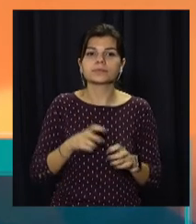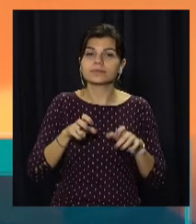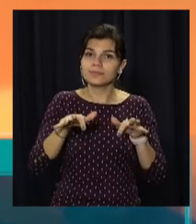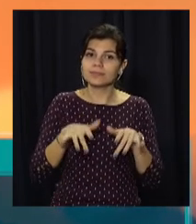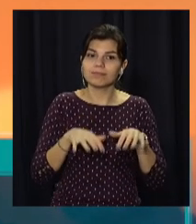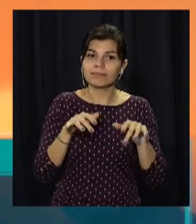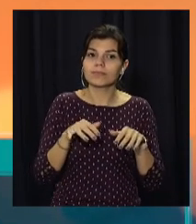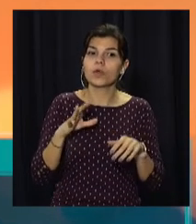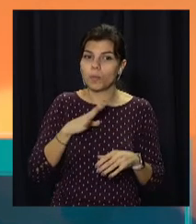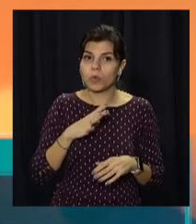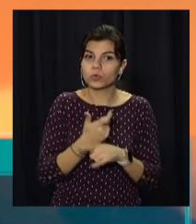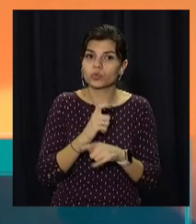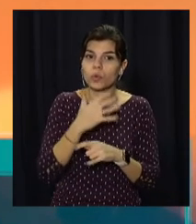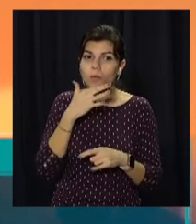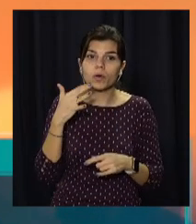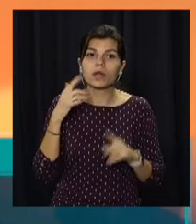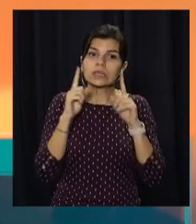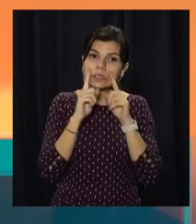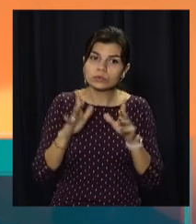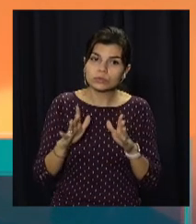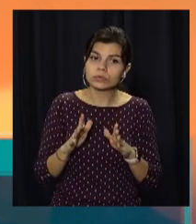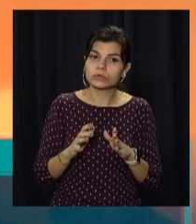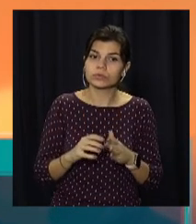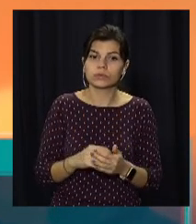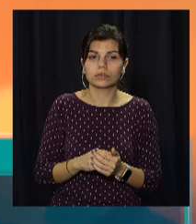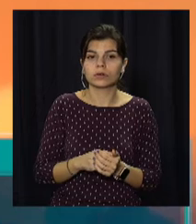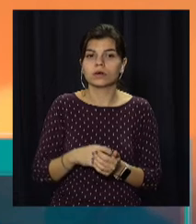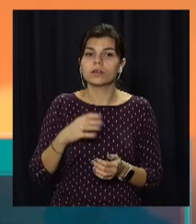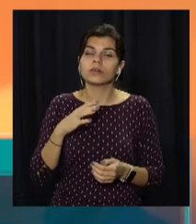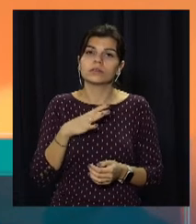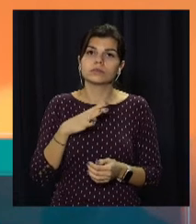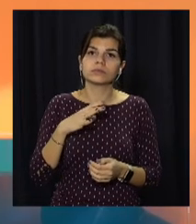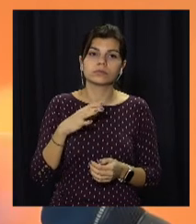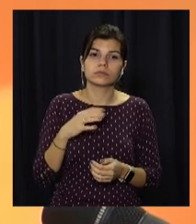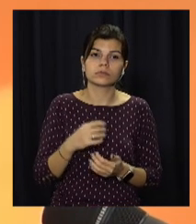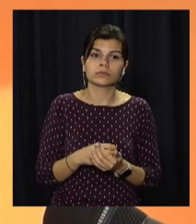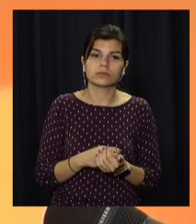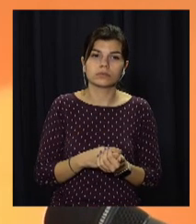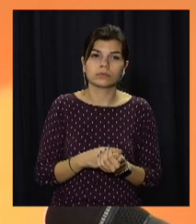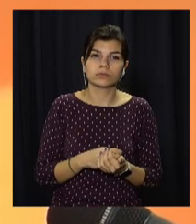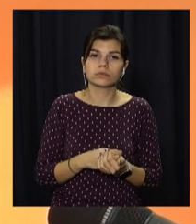так? Було багато незручностей, застаріло обладнання, застарілі